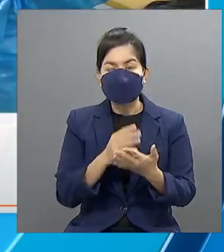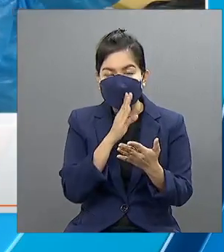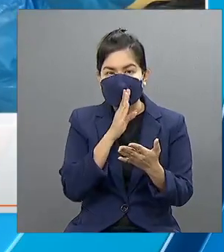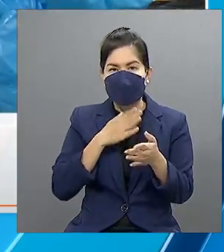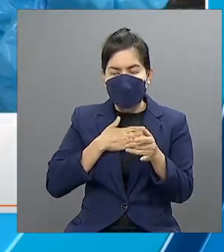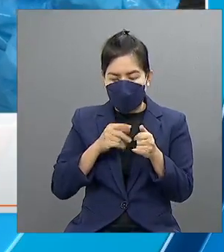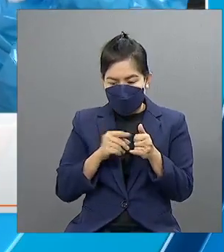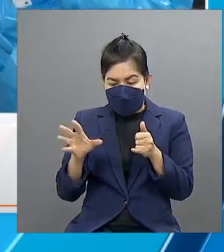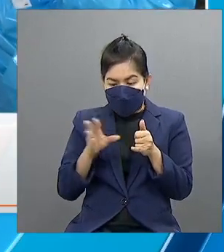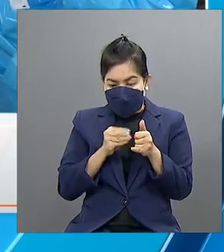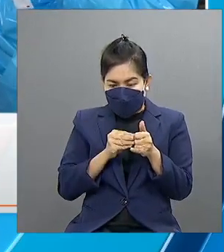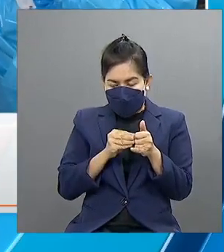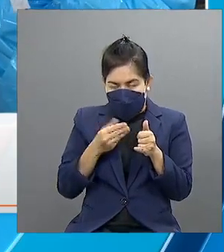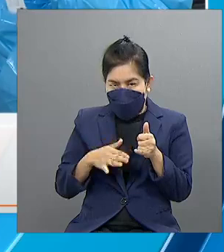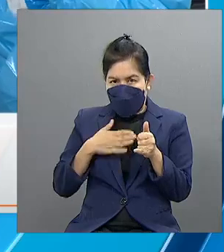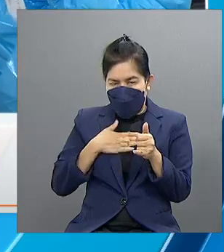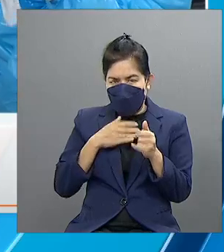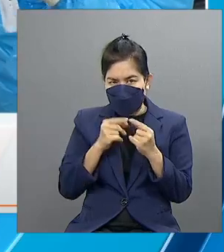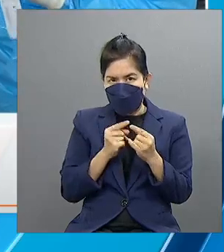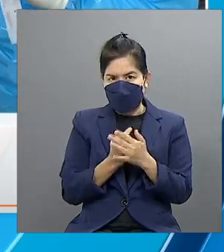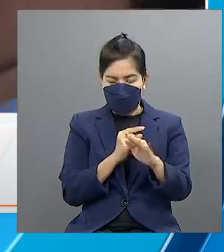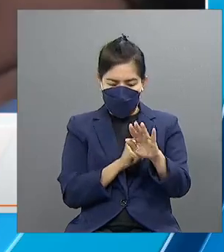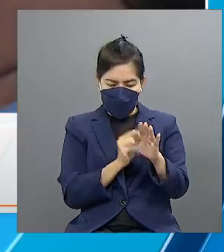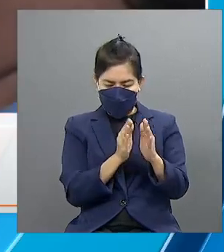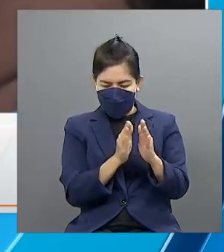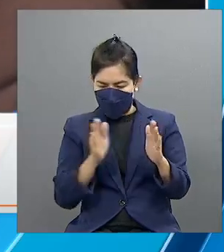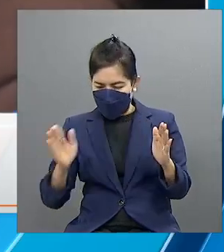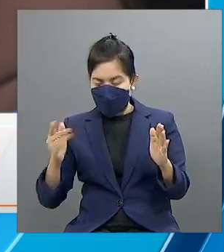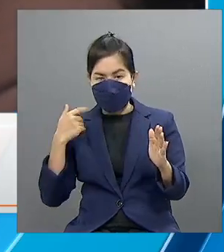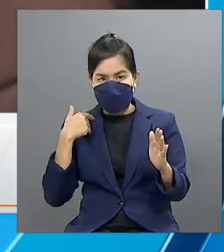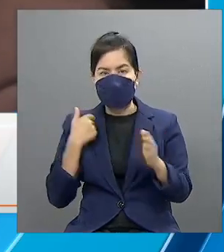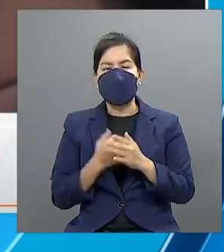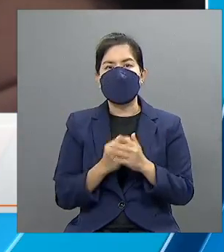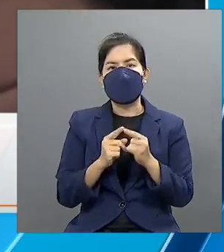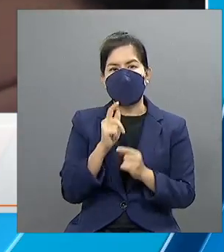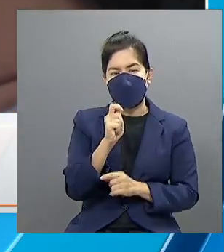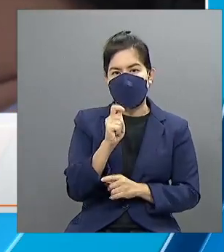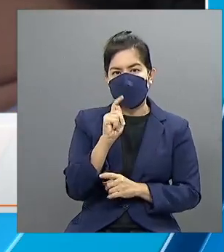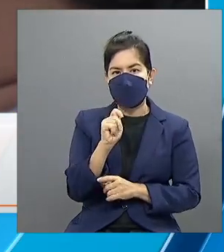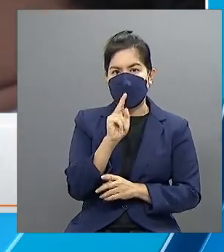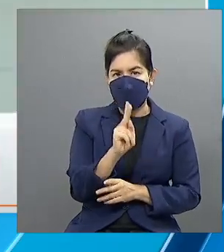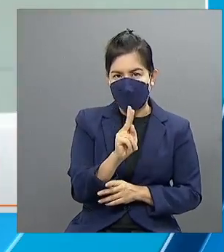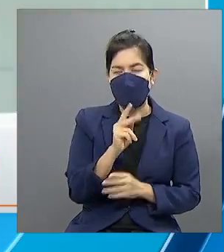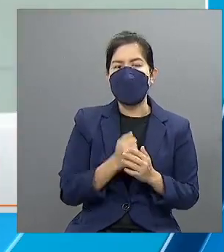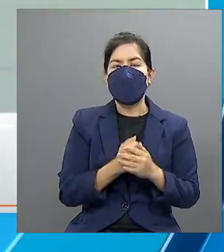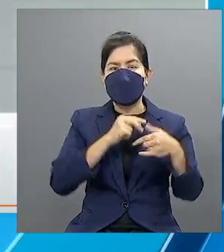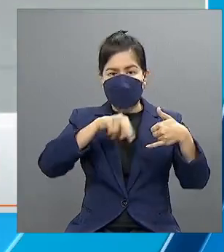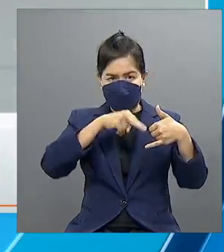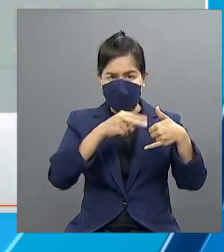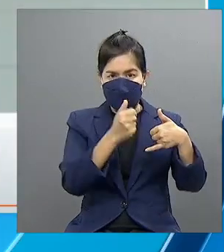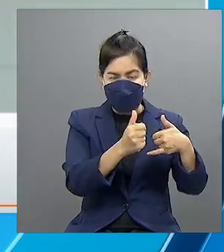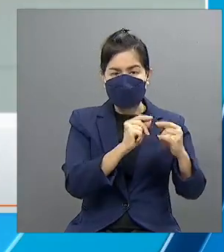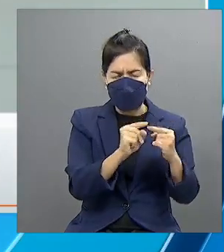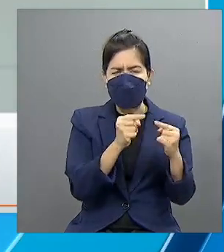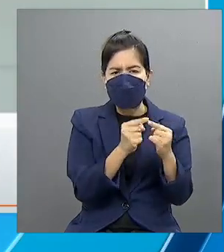ดตรวจ ATK นั้นเนี่ยจะตรวจพบเชื้อได้ช้ากว่า RT-PCR 1-2 วัน นะ